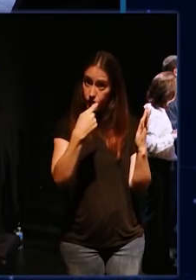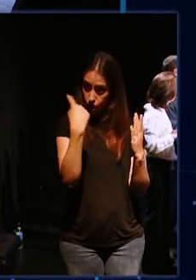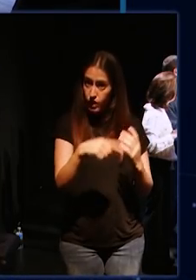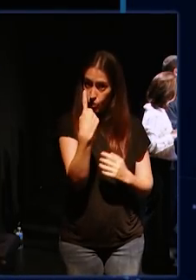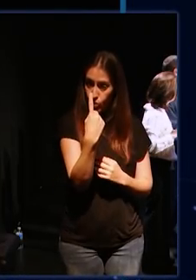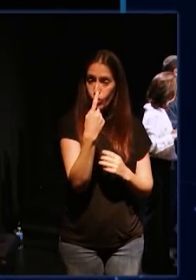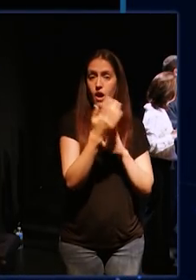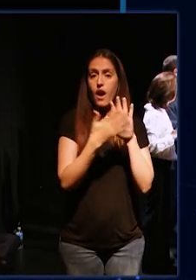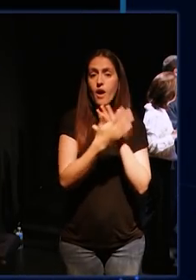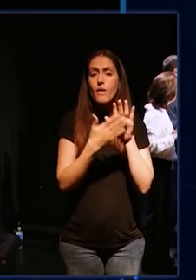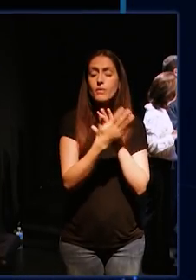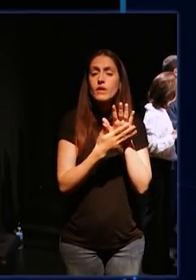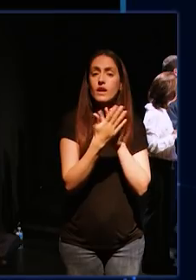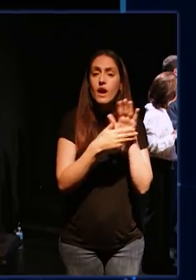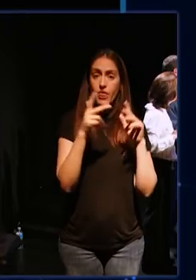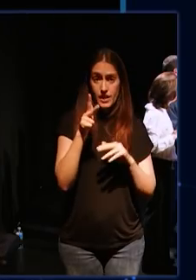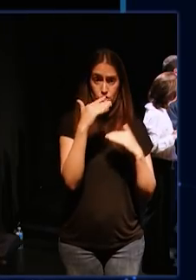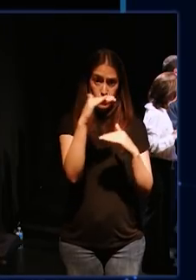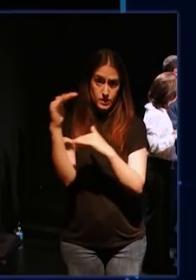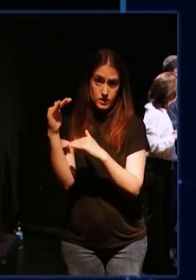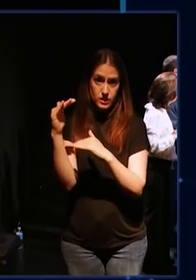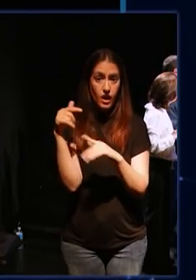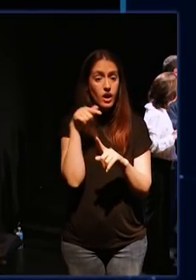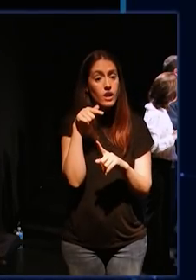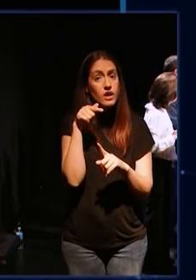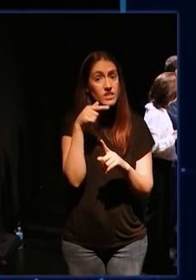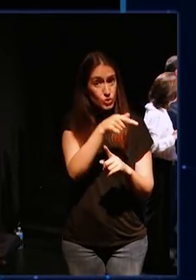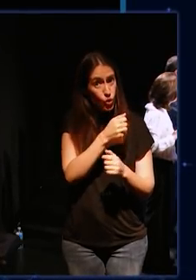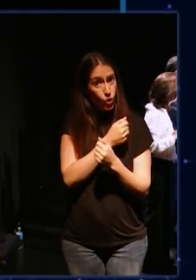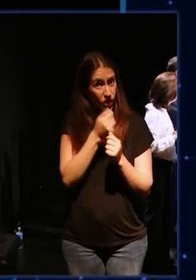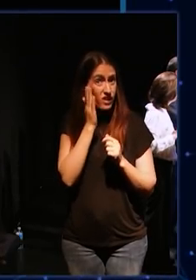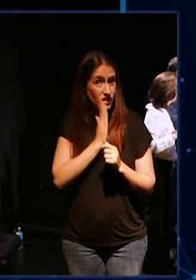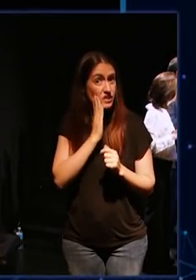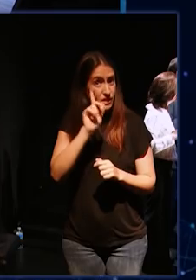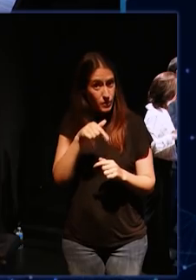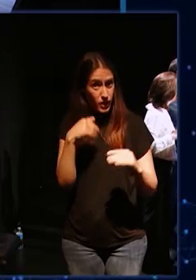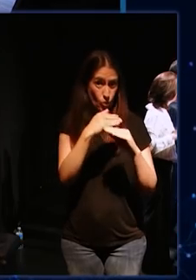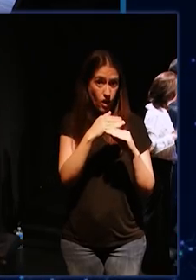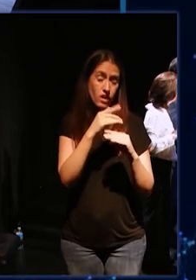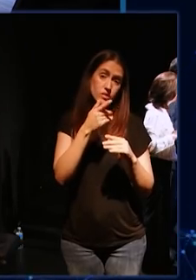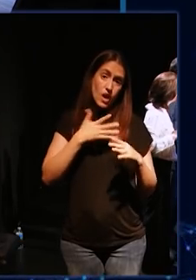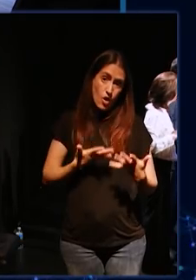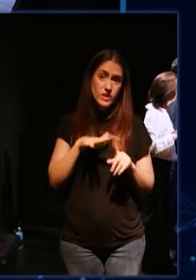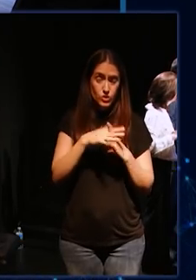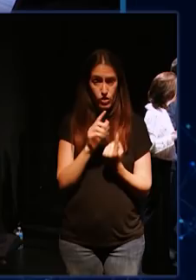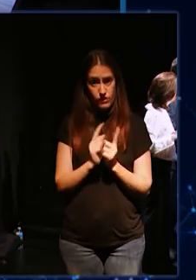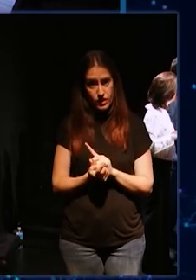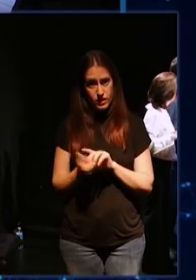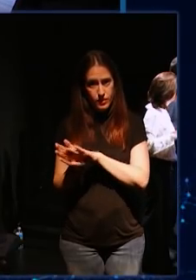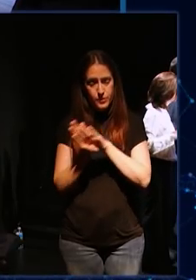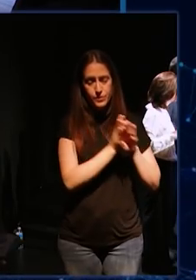d'això. Si li tinguéssiu tant de carinyo en aquest, probablement no estaríem on estem. Justament tenia la paraula demanada Vera Cruz Miranda, del